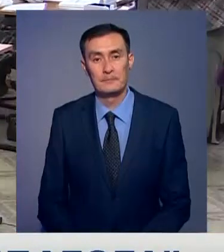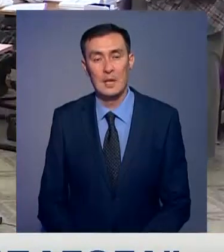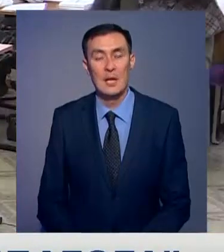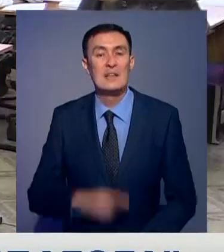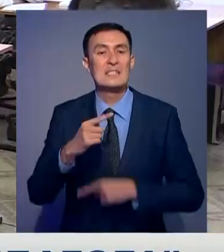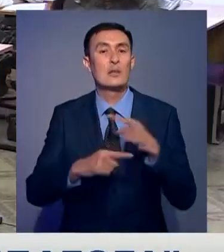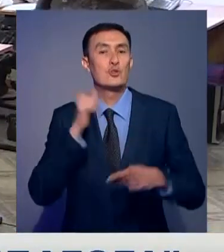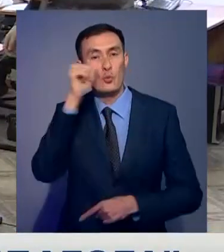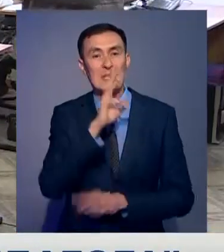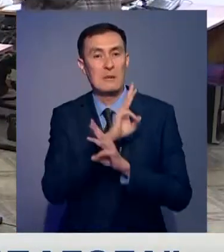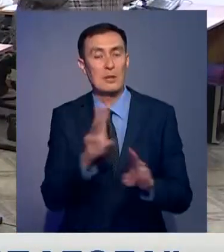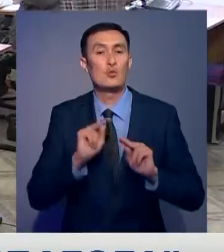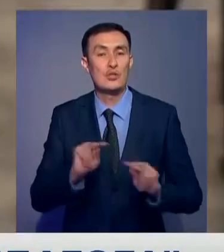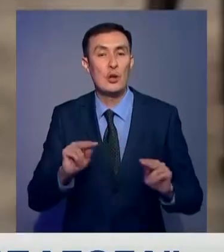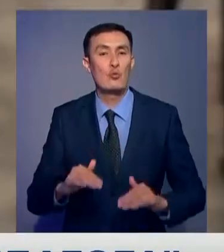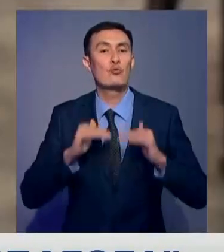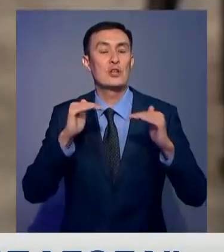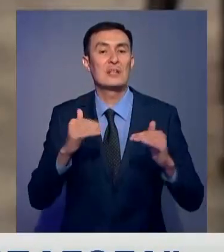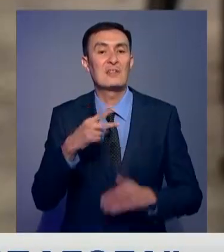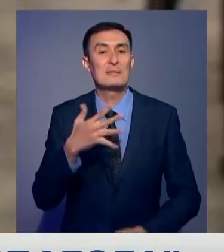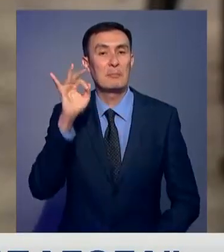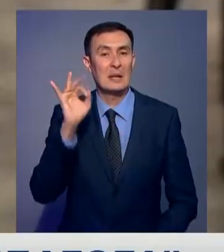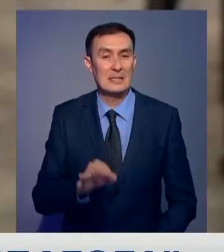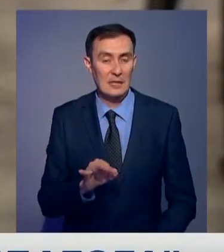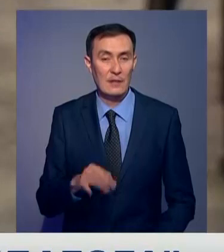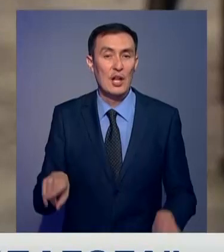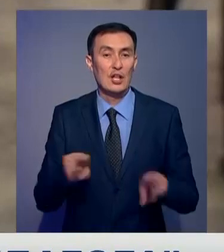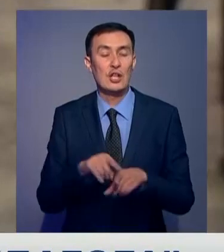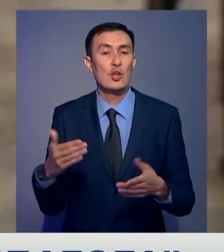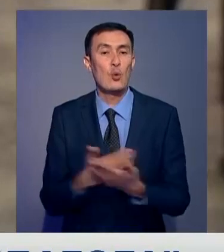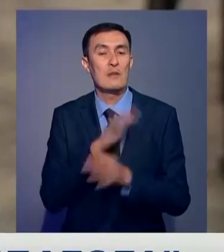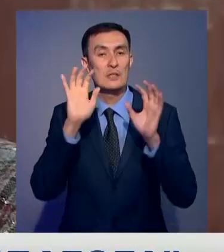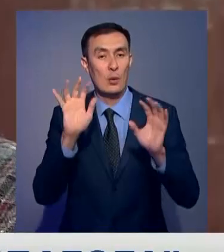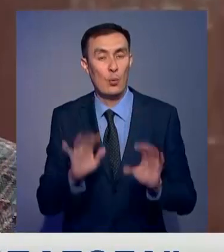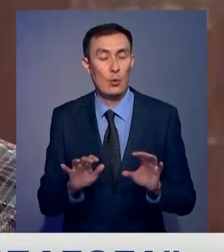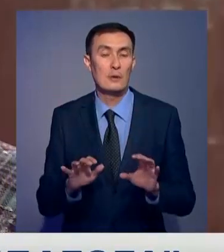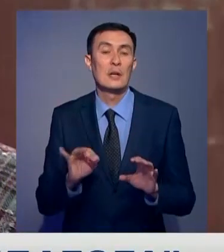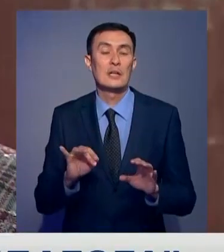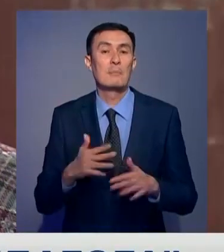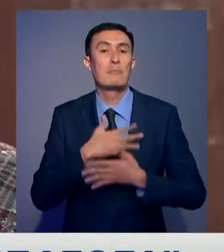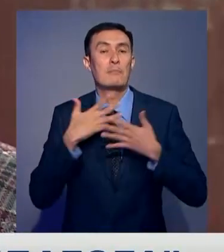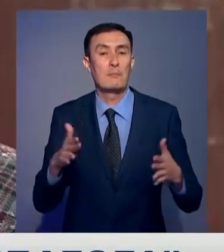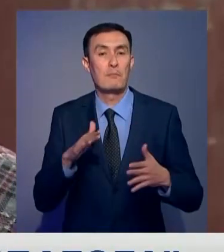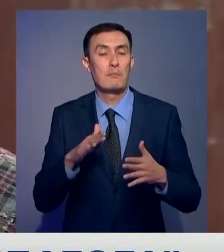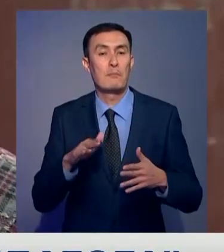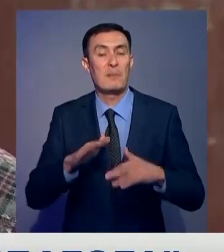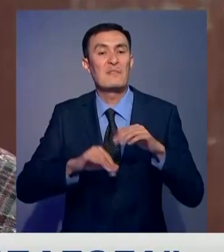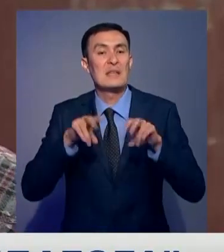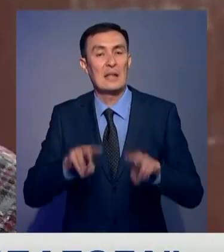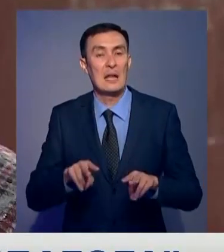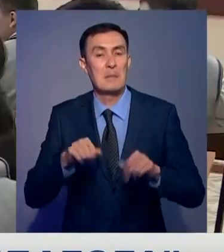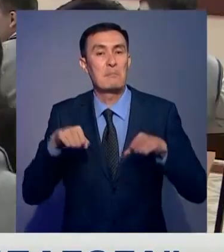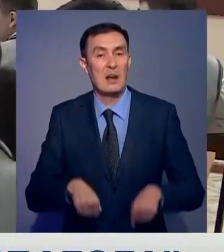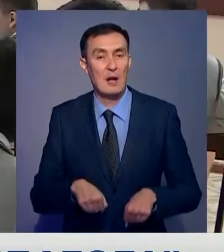Со следующего года зарплата учителей увеличится на 25%. Кроме того, новый законопроект расширит профессиональные права педагогов.